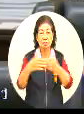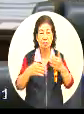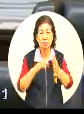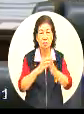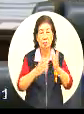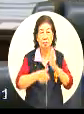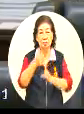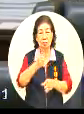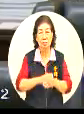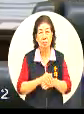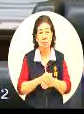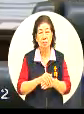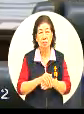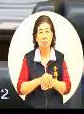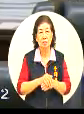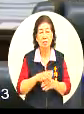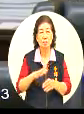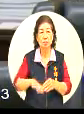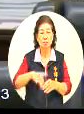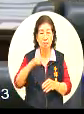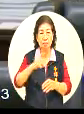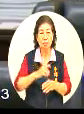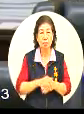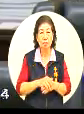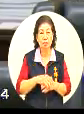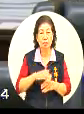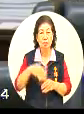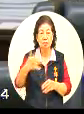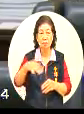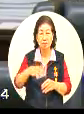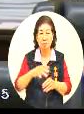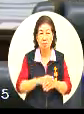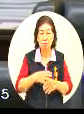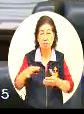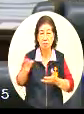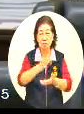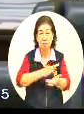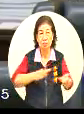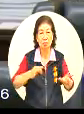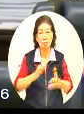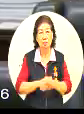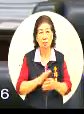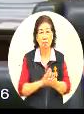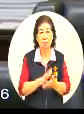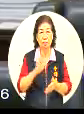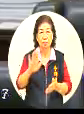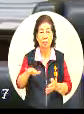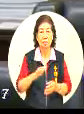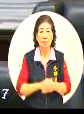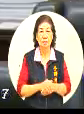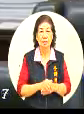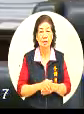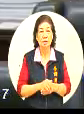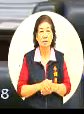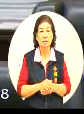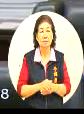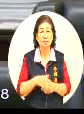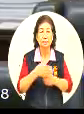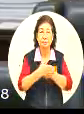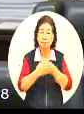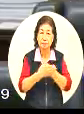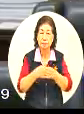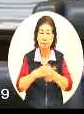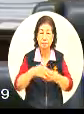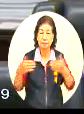像这个他原先虽然未征收然后但是他都保持通